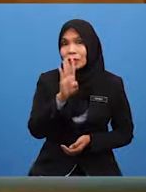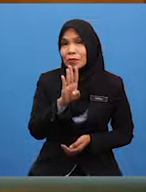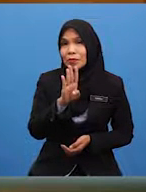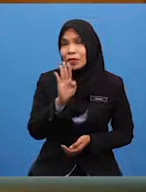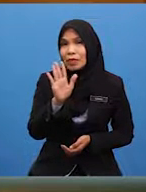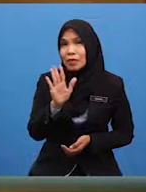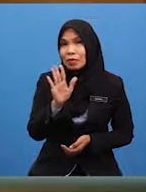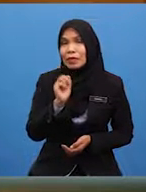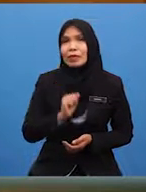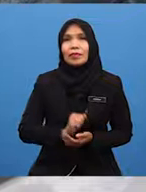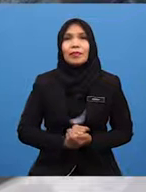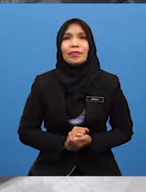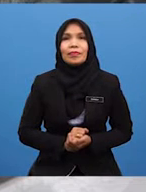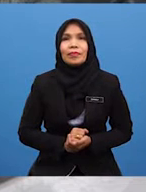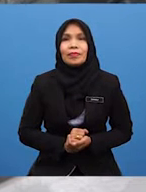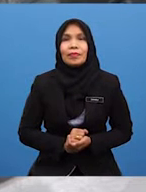1, 4, 5.